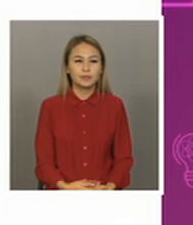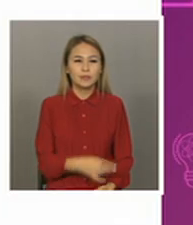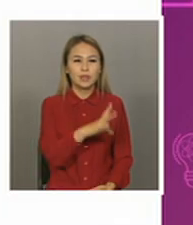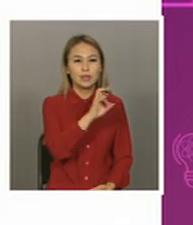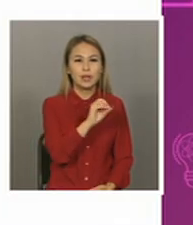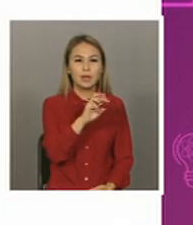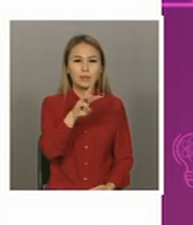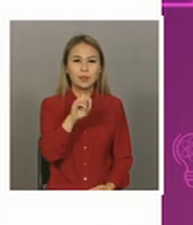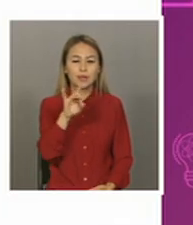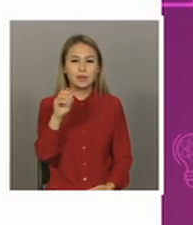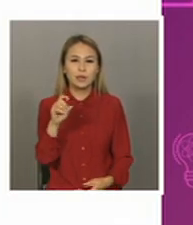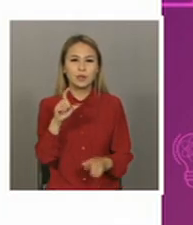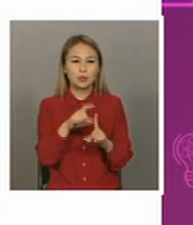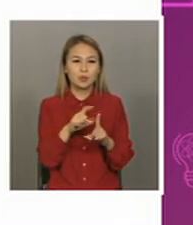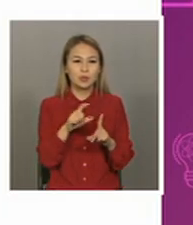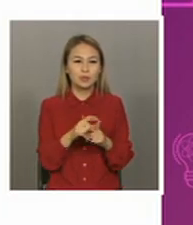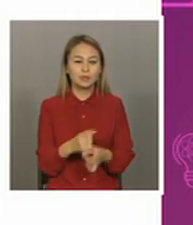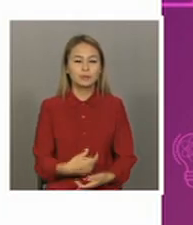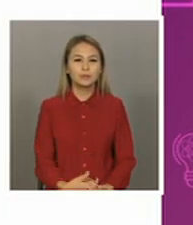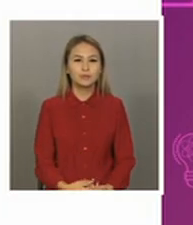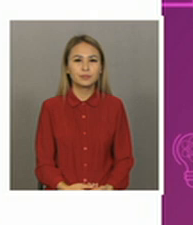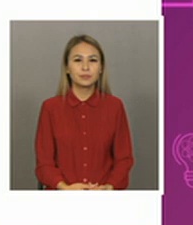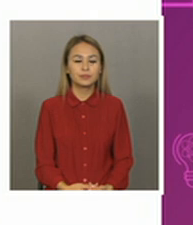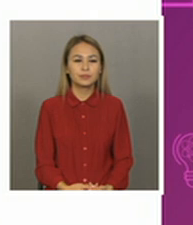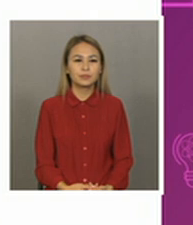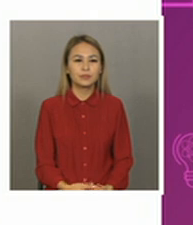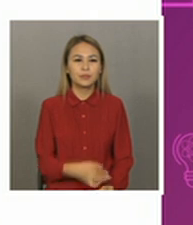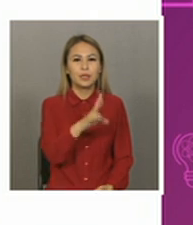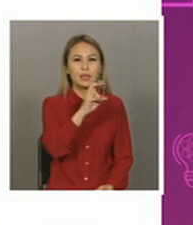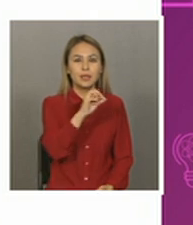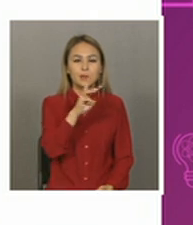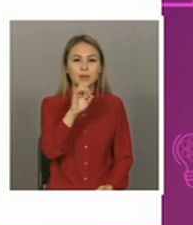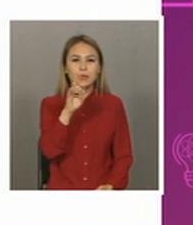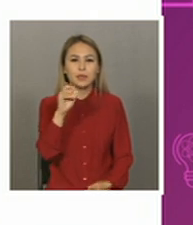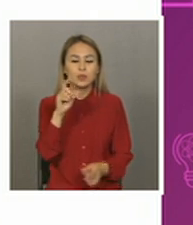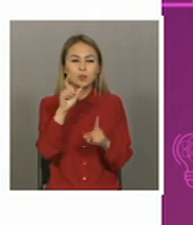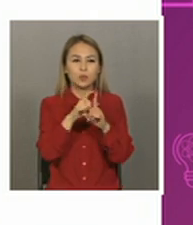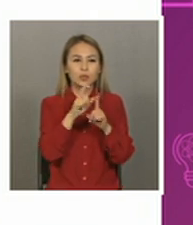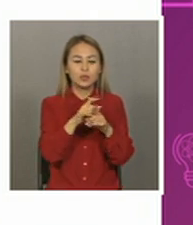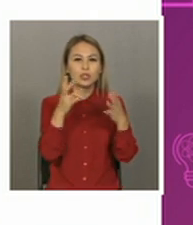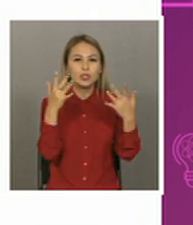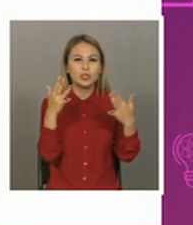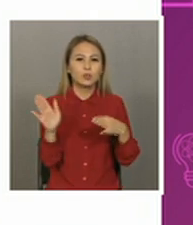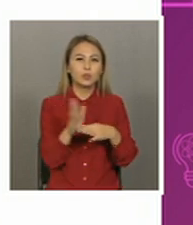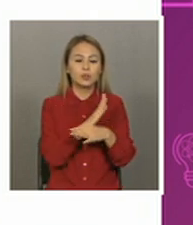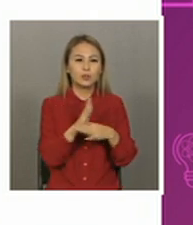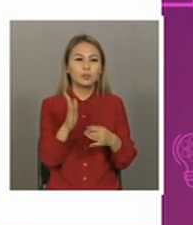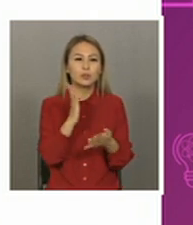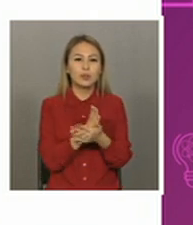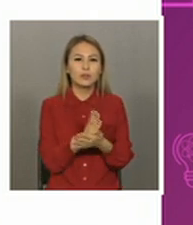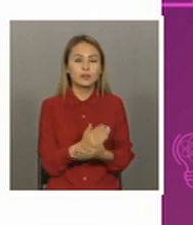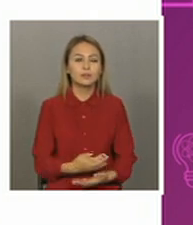Немере сөзі шығады. Жарайсыңдар, балалар. Немере сөзінде неше буын бар?